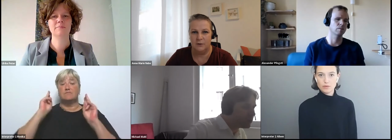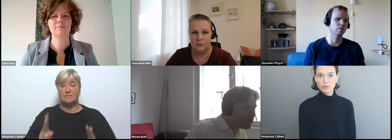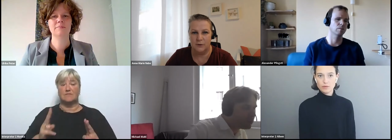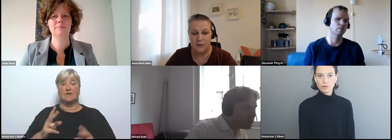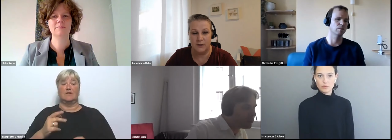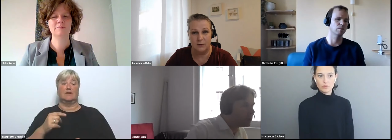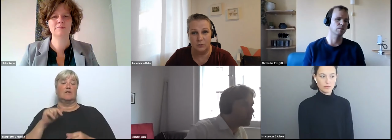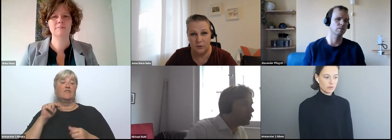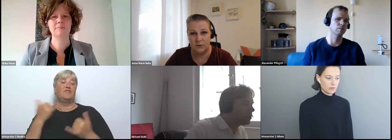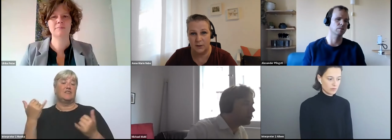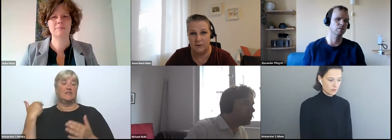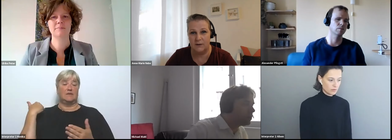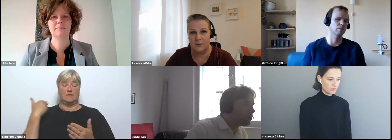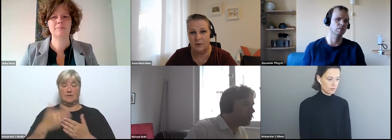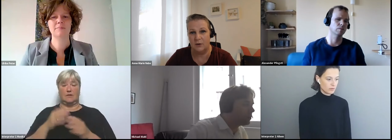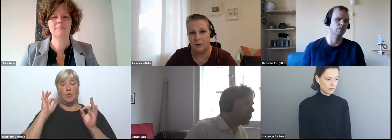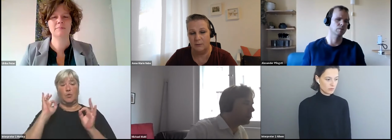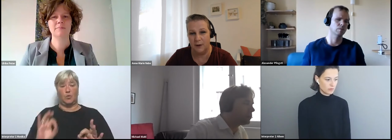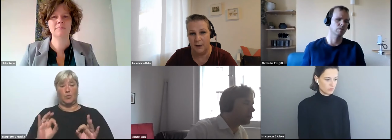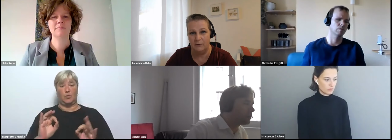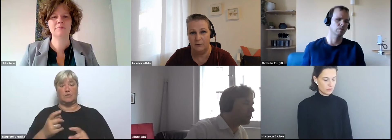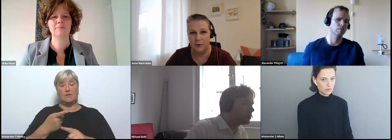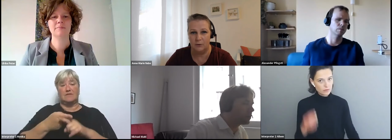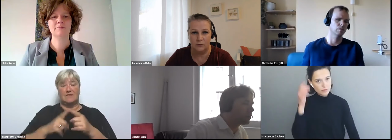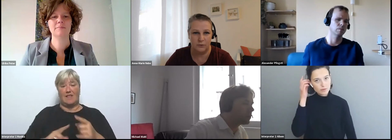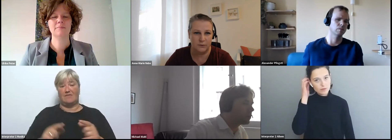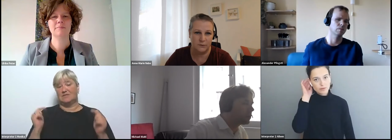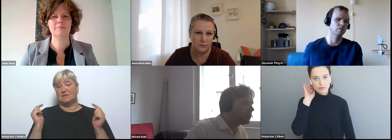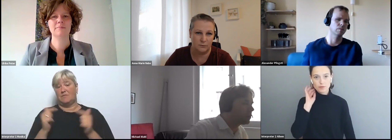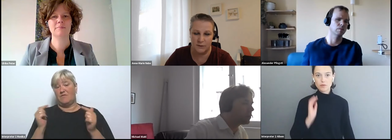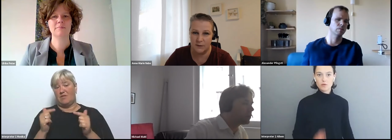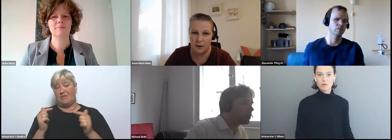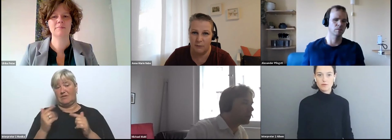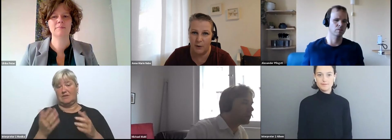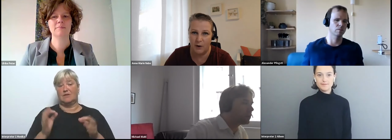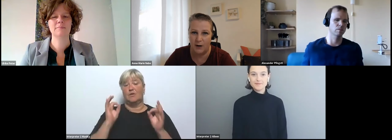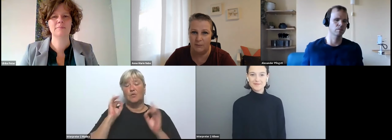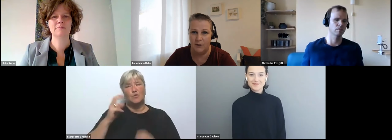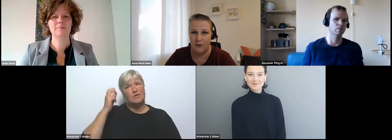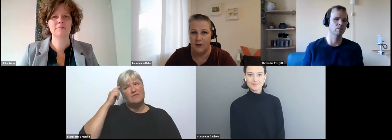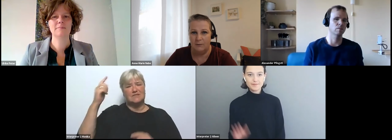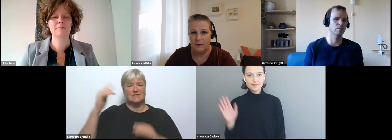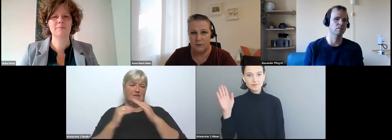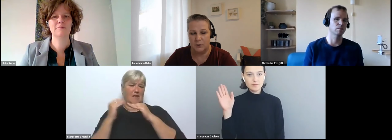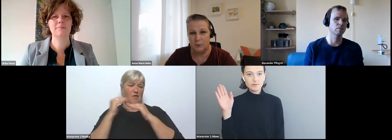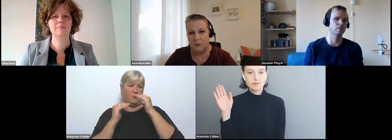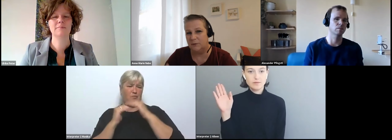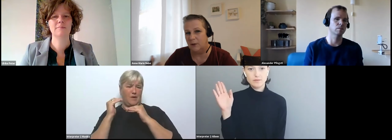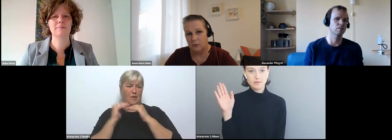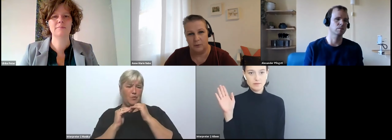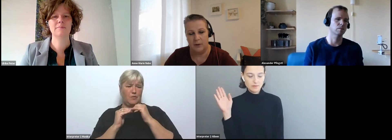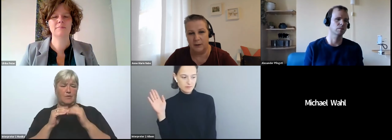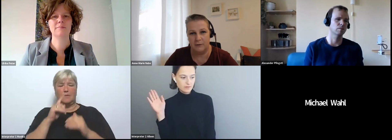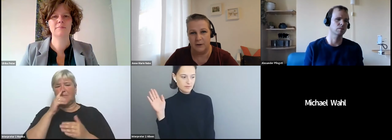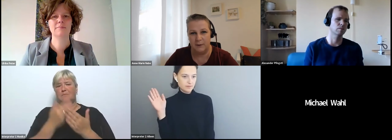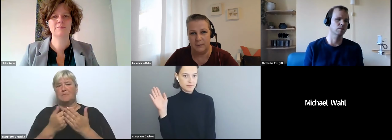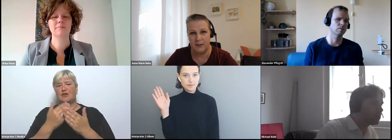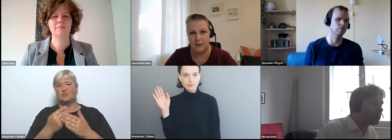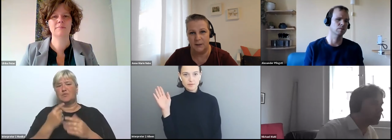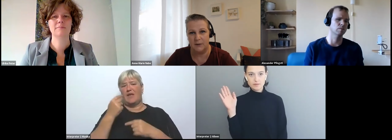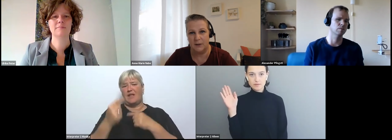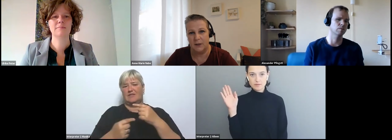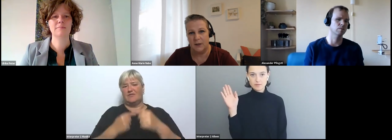wir schon sehr, sehr gut teilweise auch pflegen, wo wir auch einen guten Wissensaufbau haben, wenn es zum Beispiel um Entwicklung von